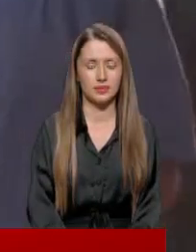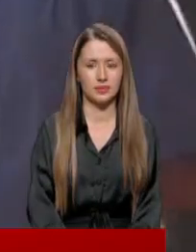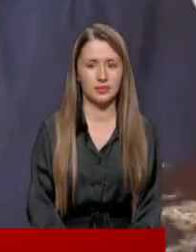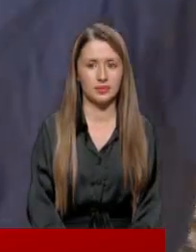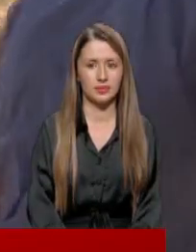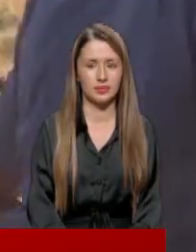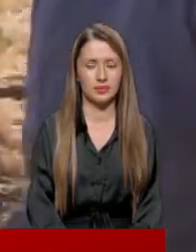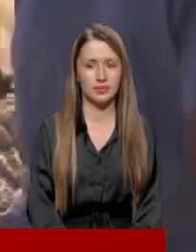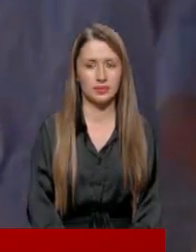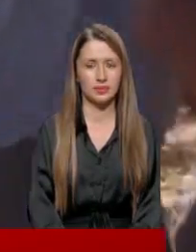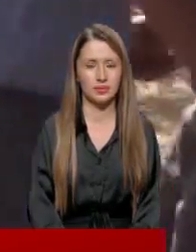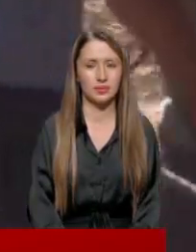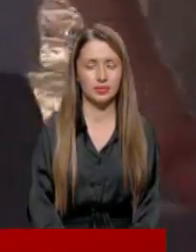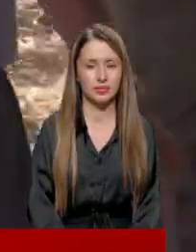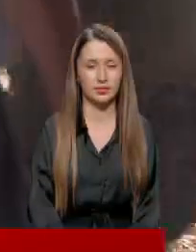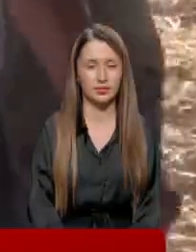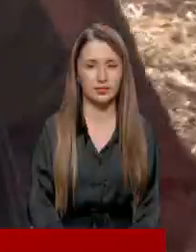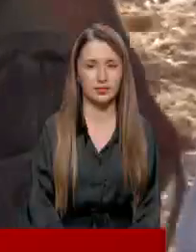gel.